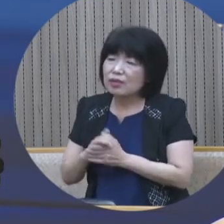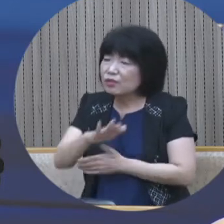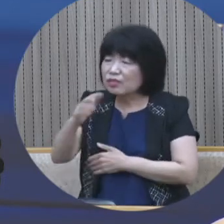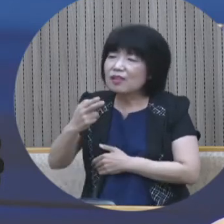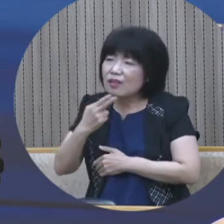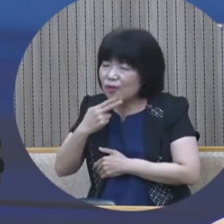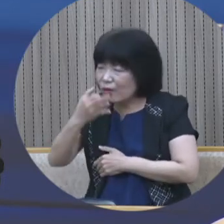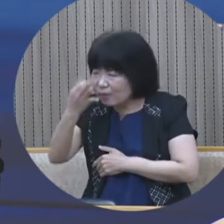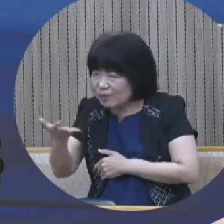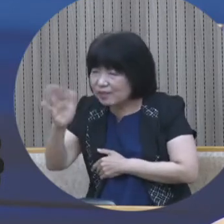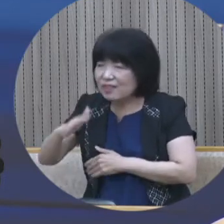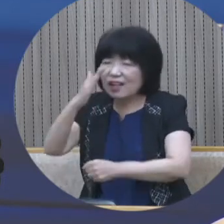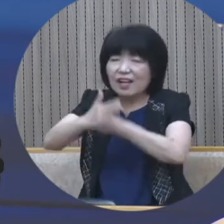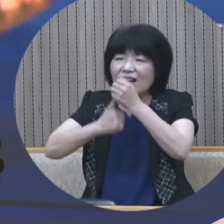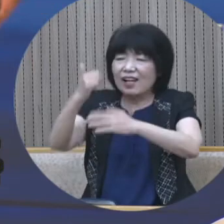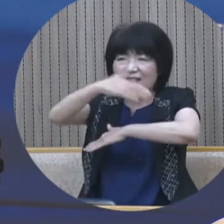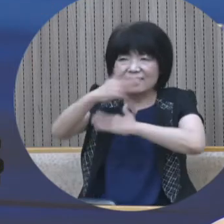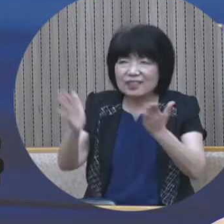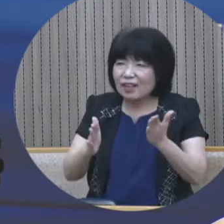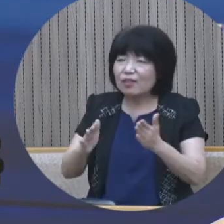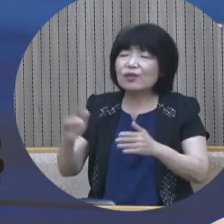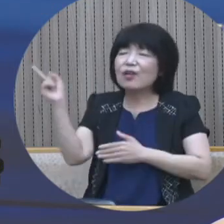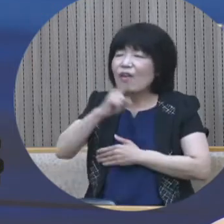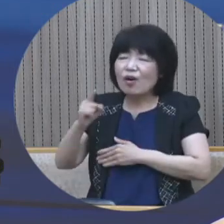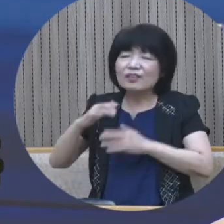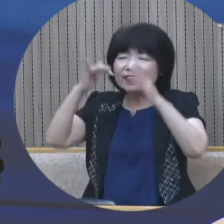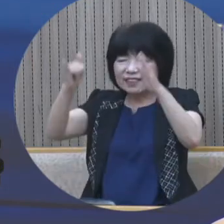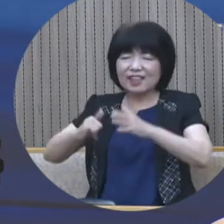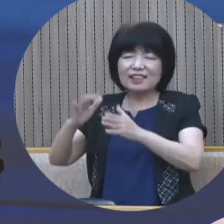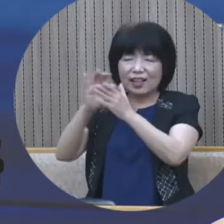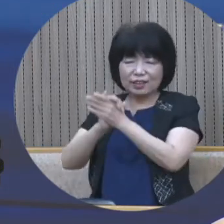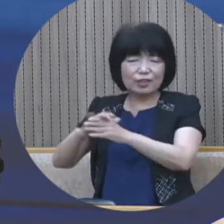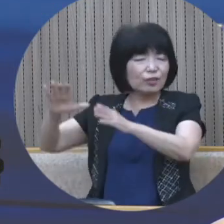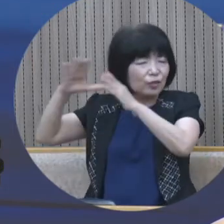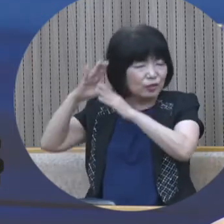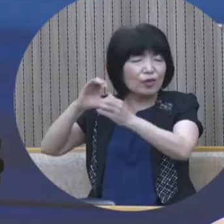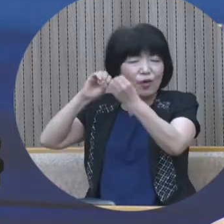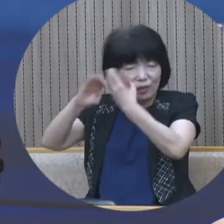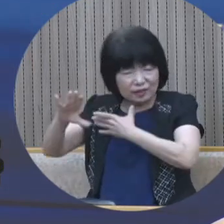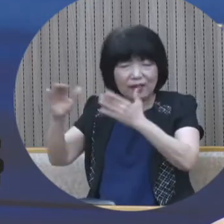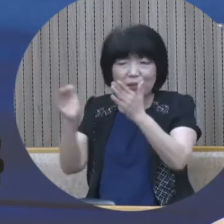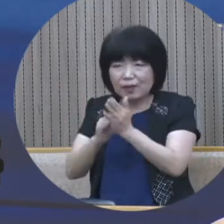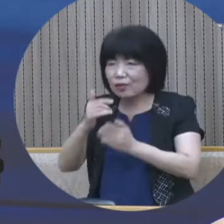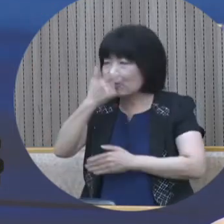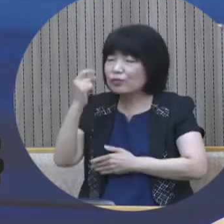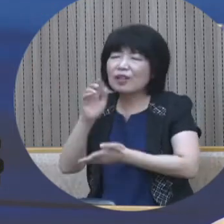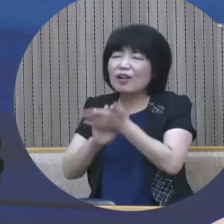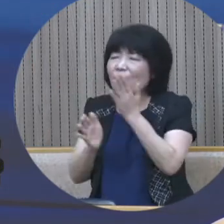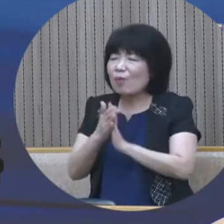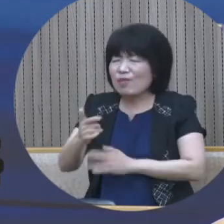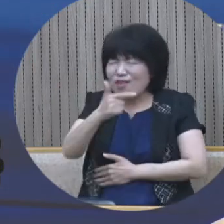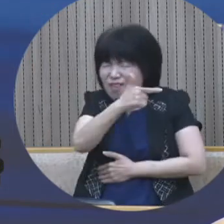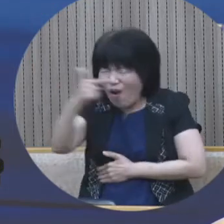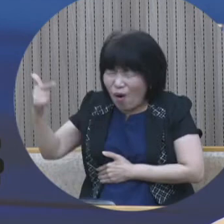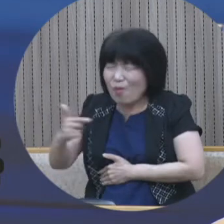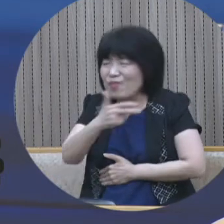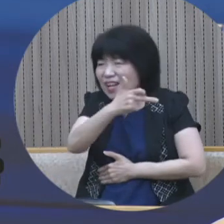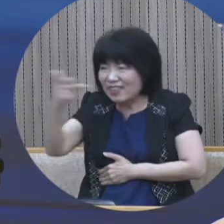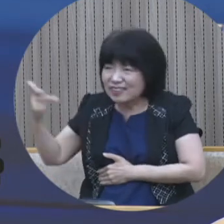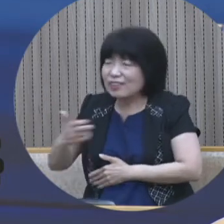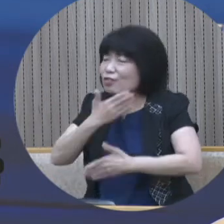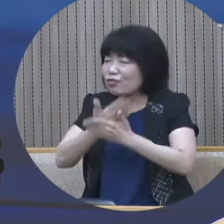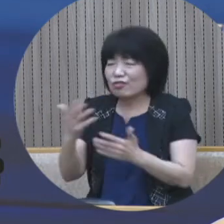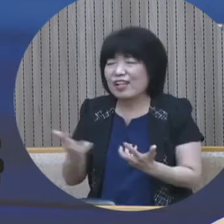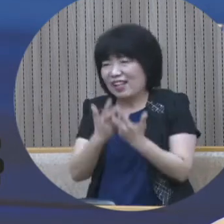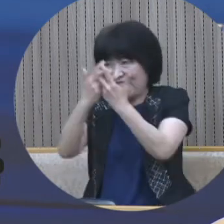온 세상의 기도를 다 들어주셔도 부족함이 없는 엄청나고 크고 중요한 것들로 가득